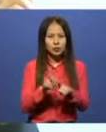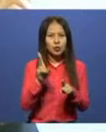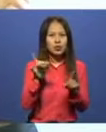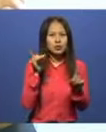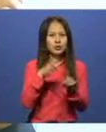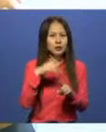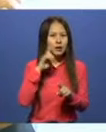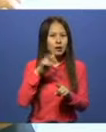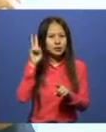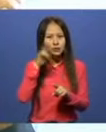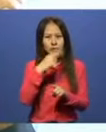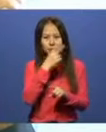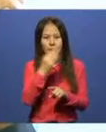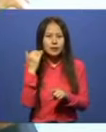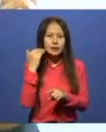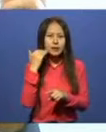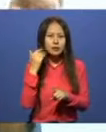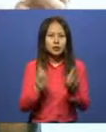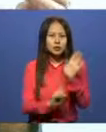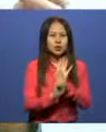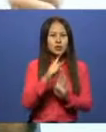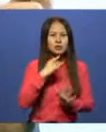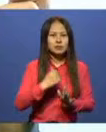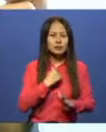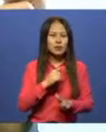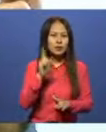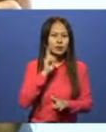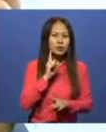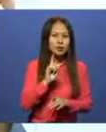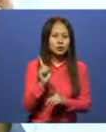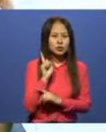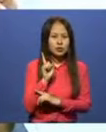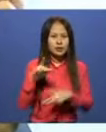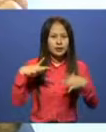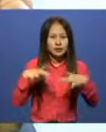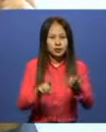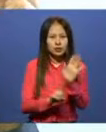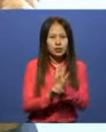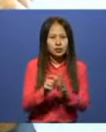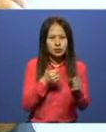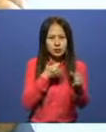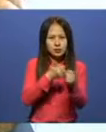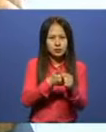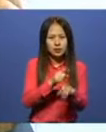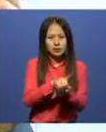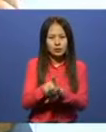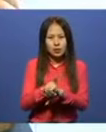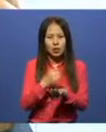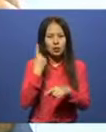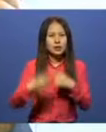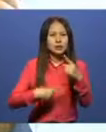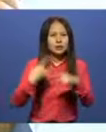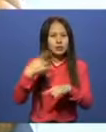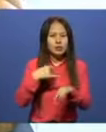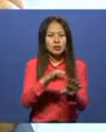тиесілі екенін ажыратып аламын. Біздің әскер оқ жаудырған сәтті пайдаланып, мен де тракторымды оталдырып танкіге жақындаймын. Келесі бір атыс кезінде